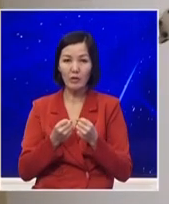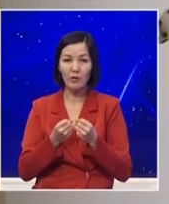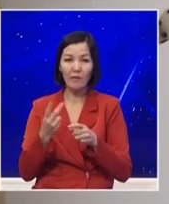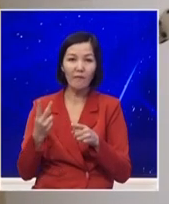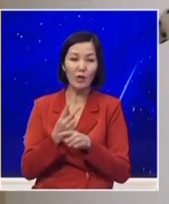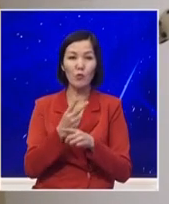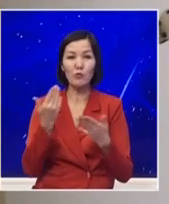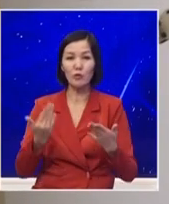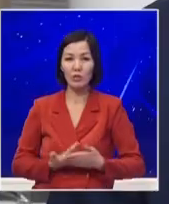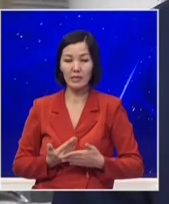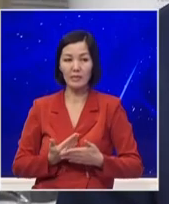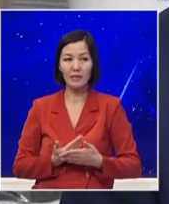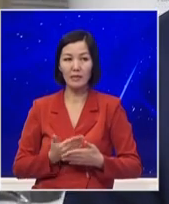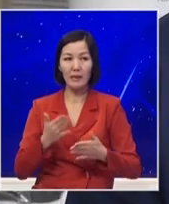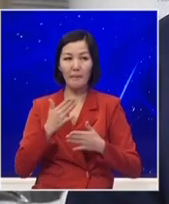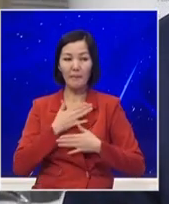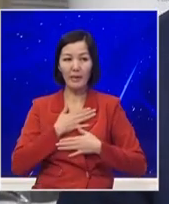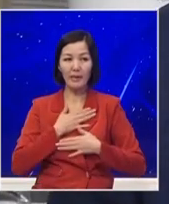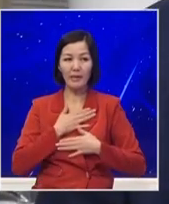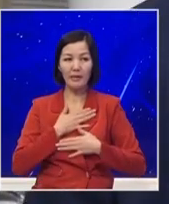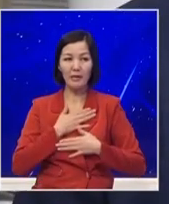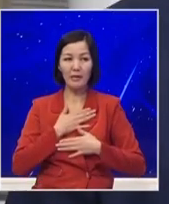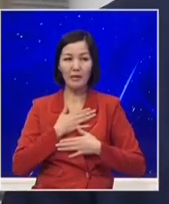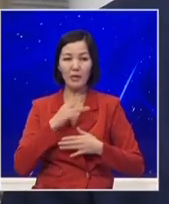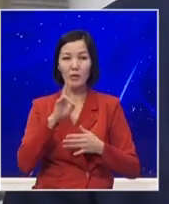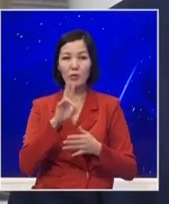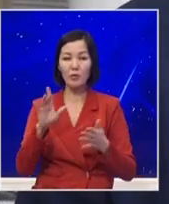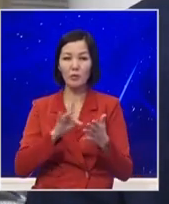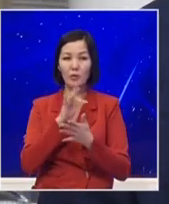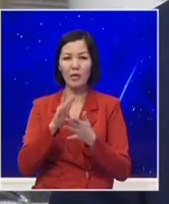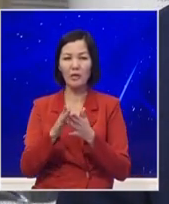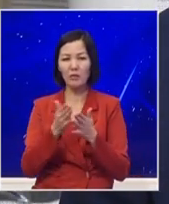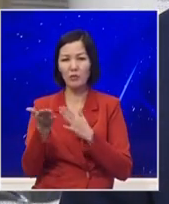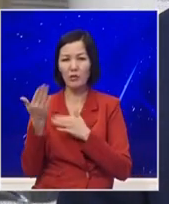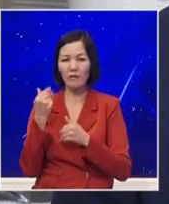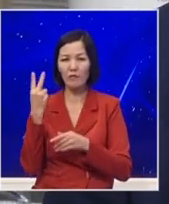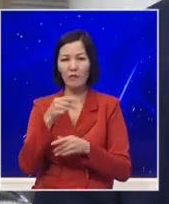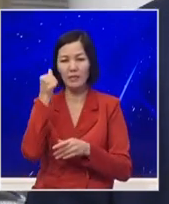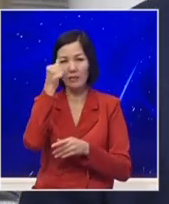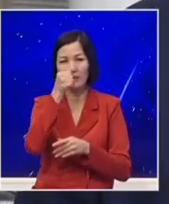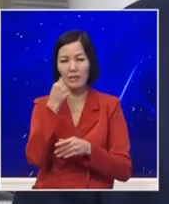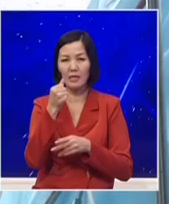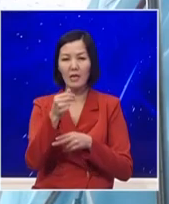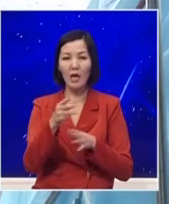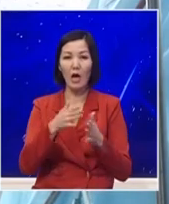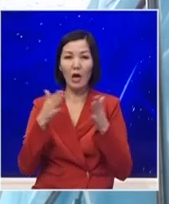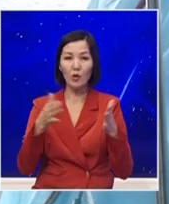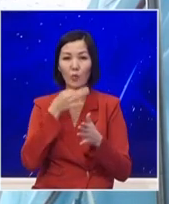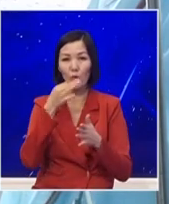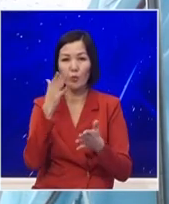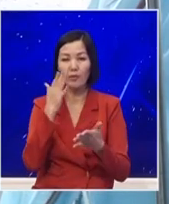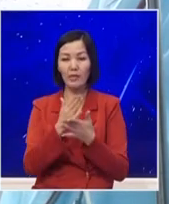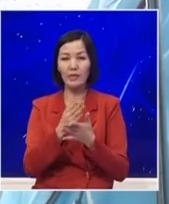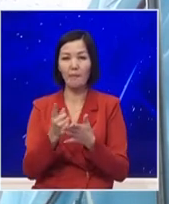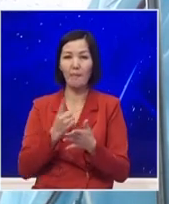вторую жизнь. Мы в Нур-Султане этим занимаемся давно, более 20 лет, имеем огромный опыт. В рамках